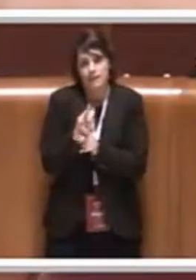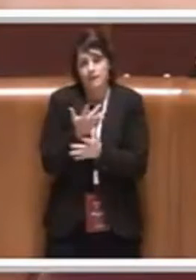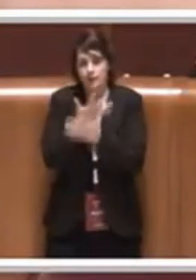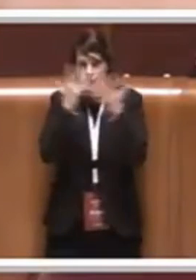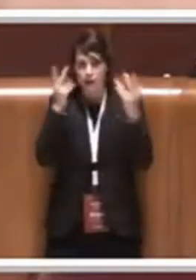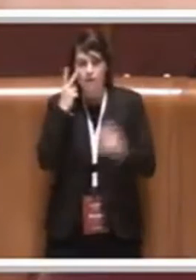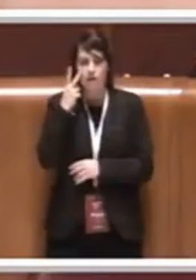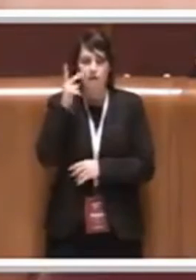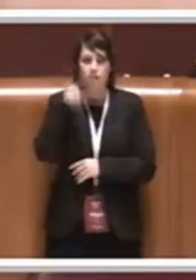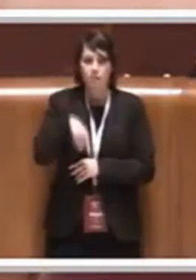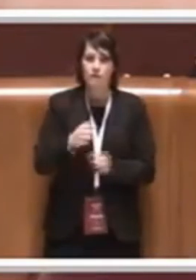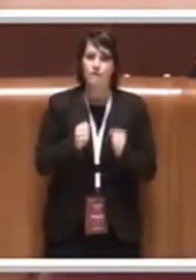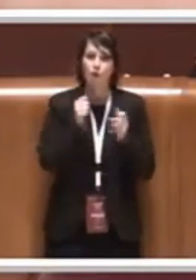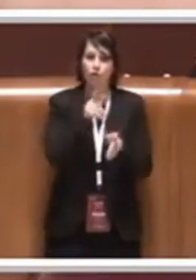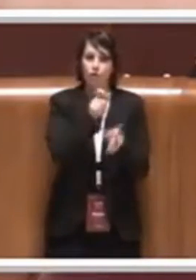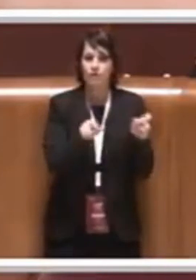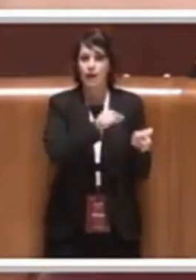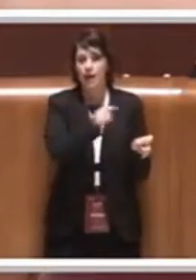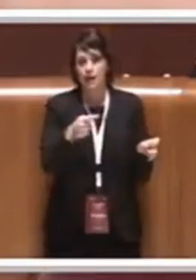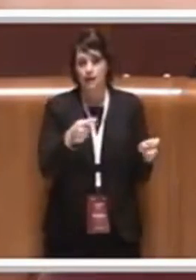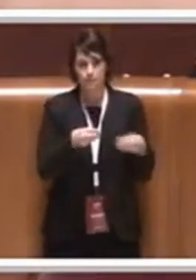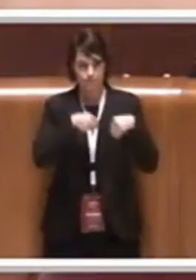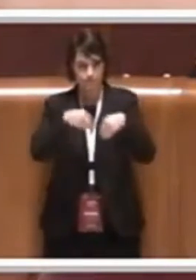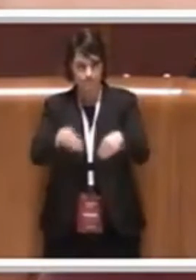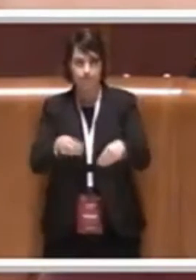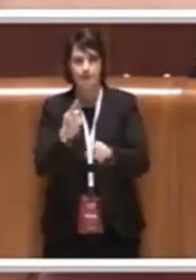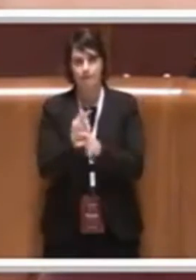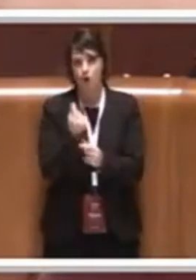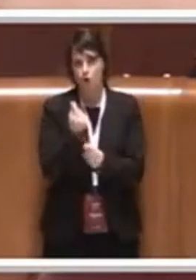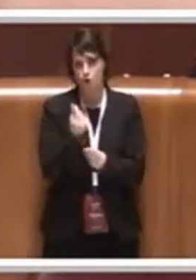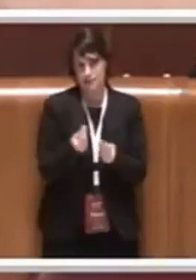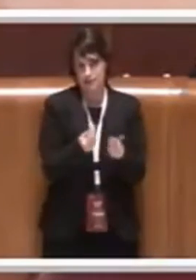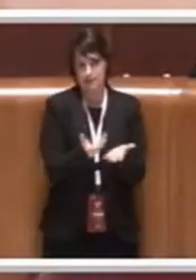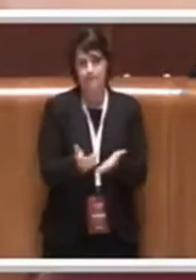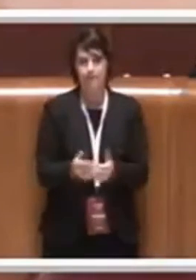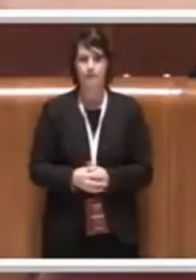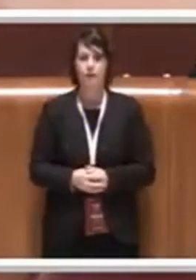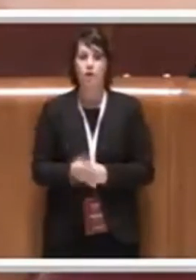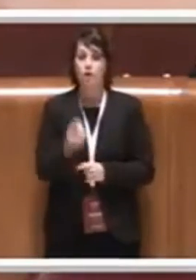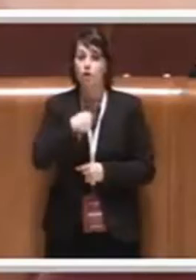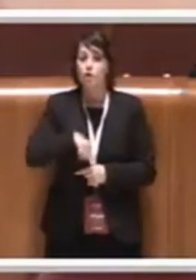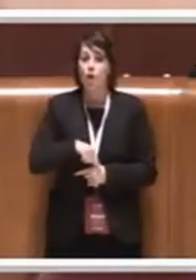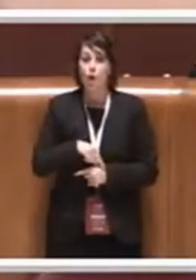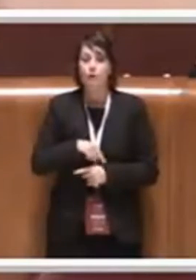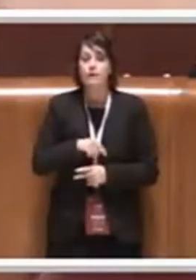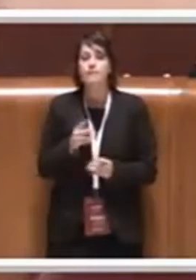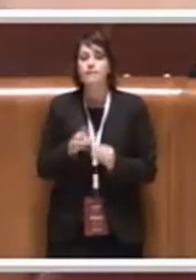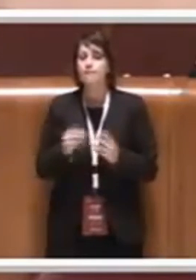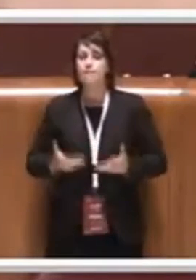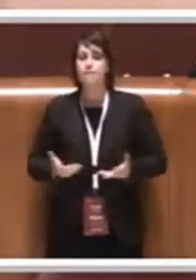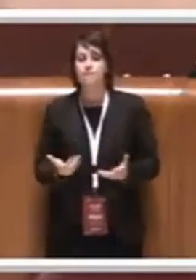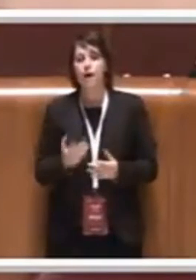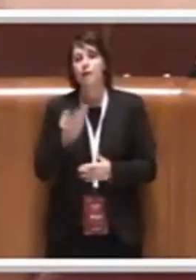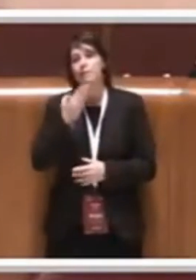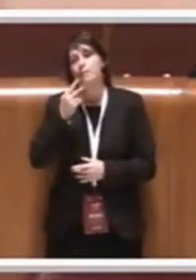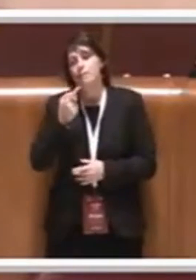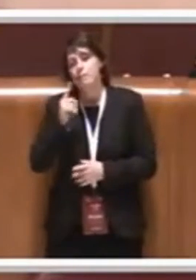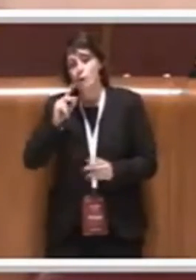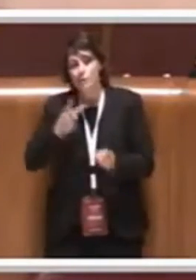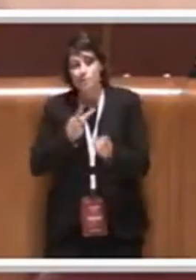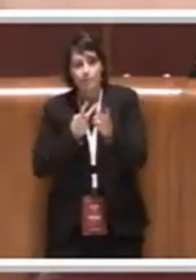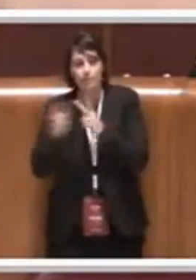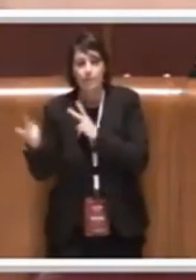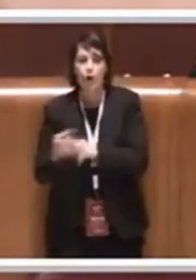volontari, quantomeno per i rimborsi, insomma. Quindi noi stiamo cercando di agevolare, e anche